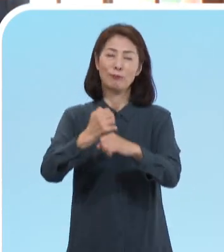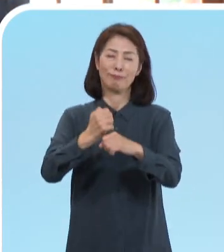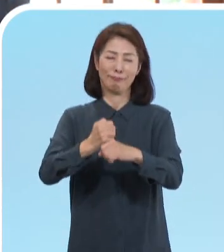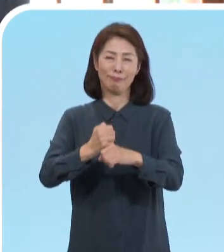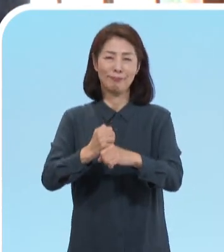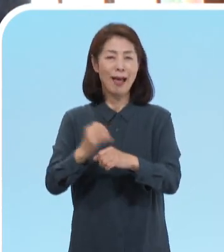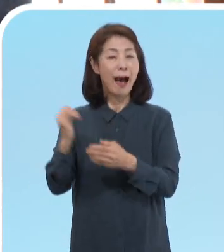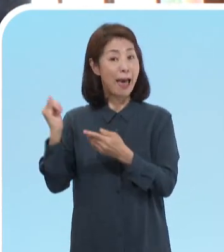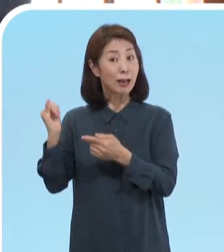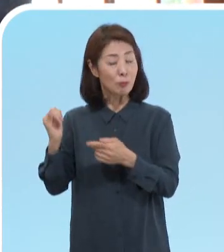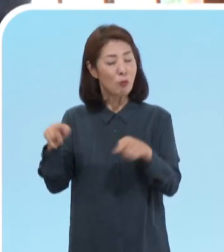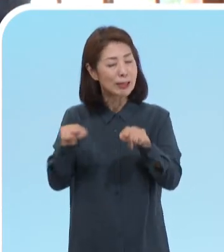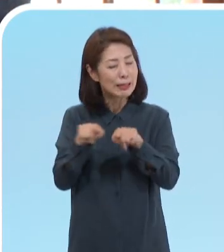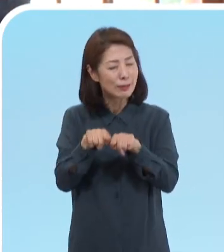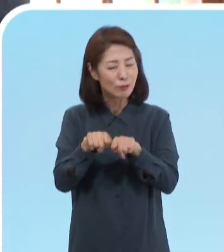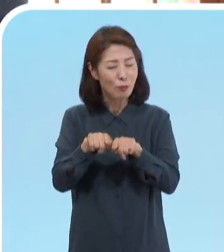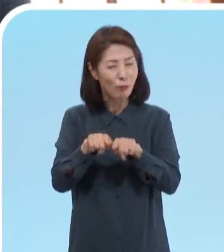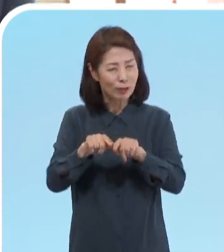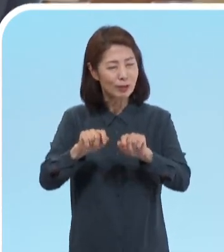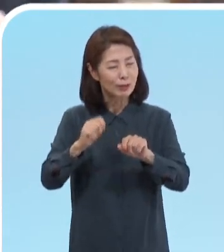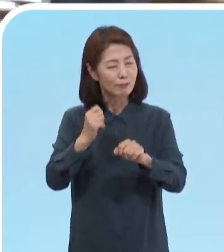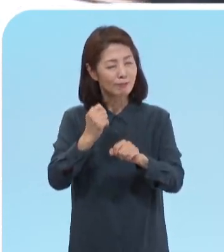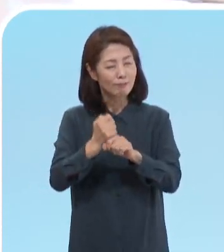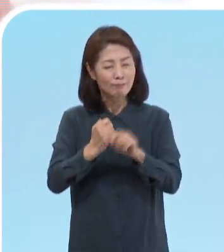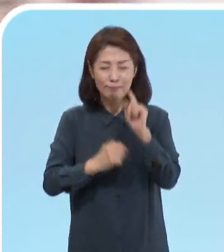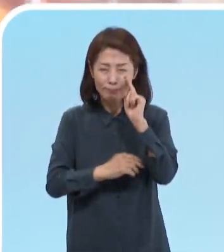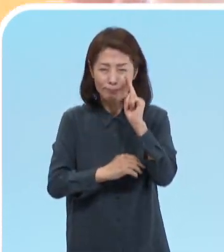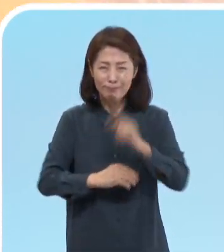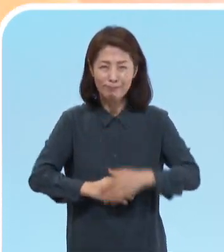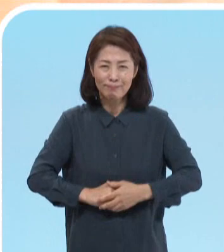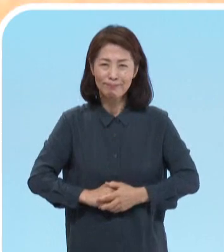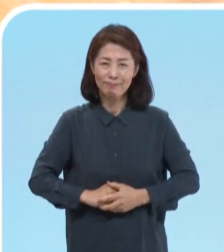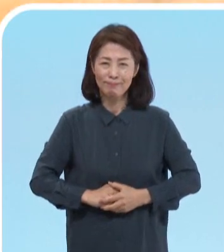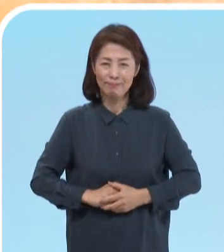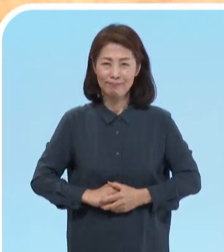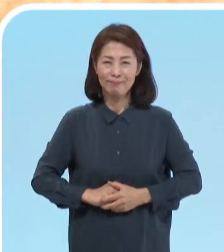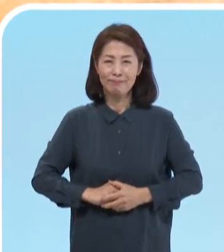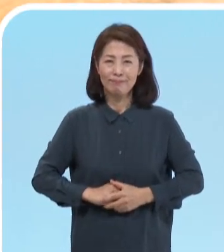綾羽さんも体験させてもらいました。